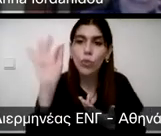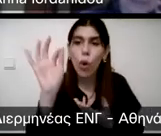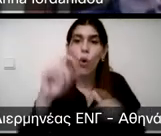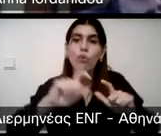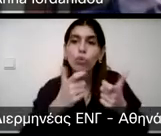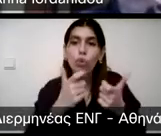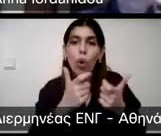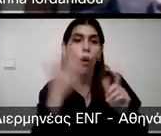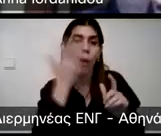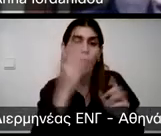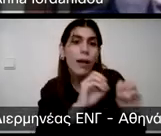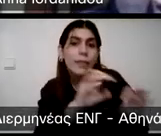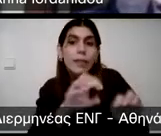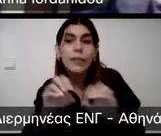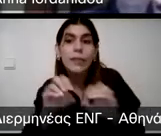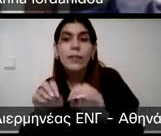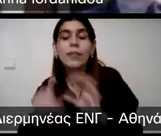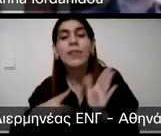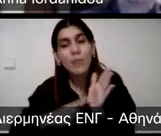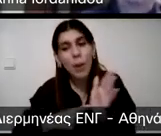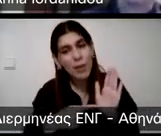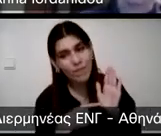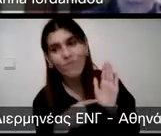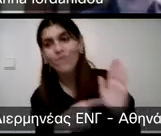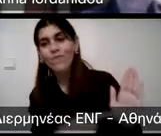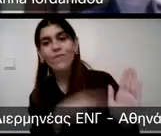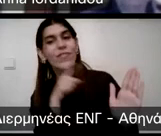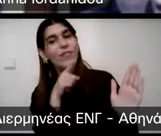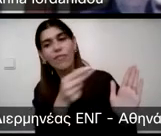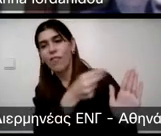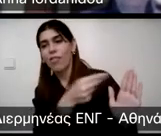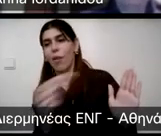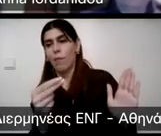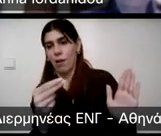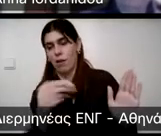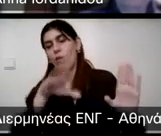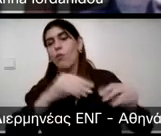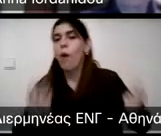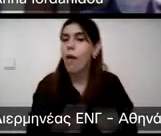να πάρει και αυτή τη διάσταση του προβληματισμού για το πώς